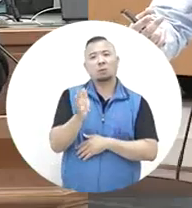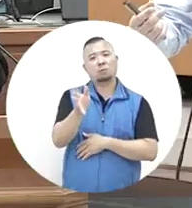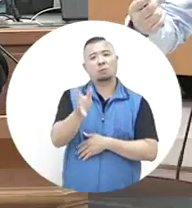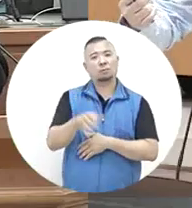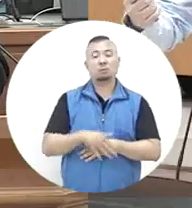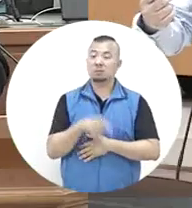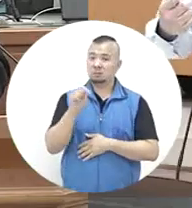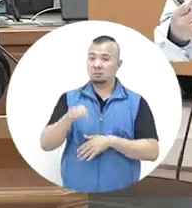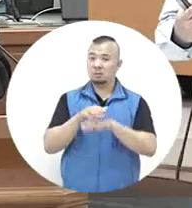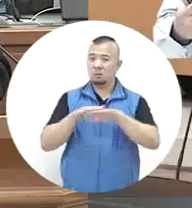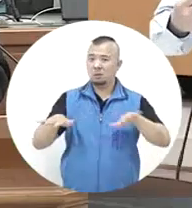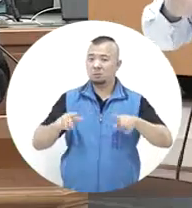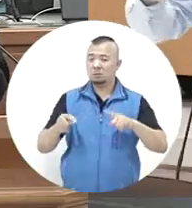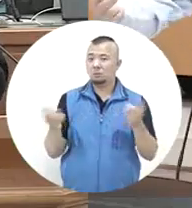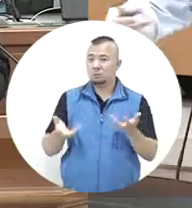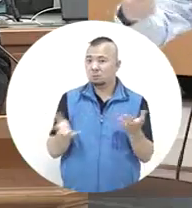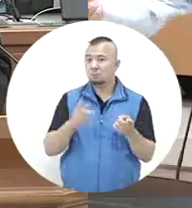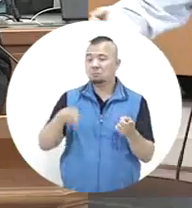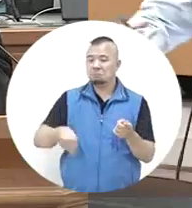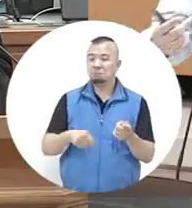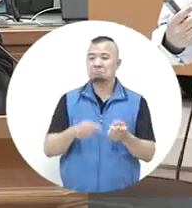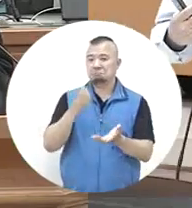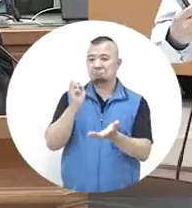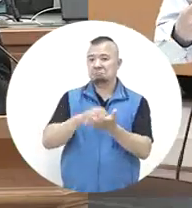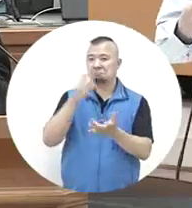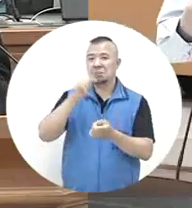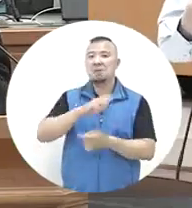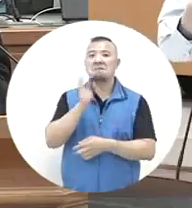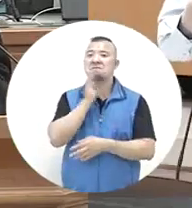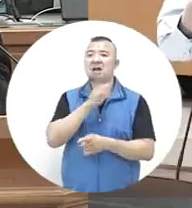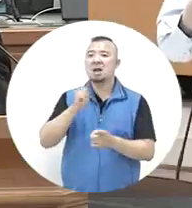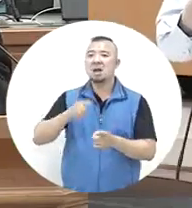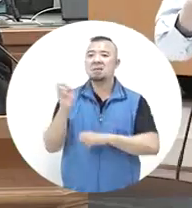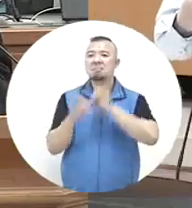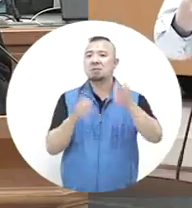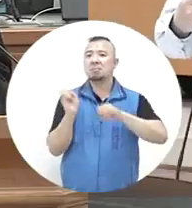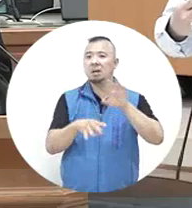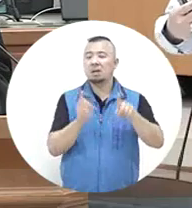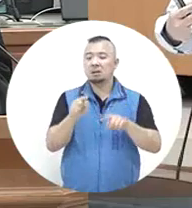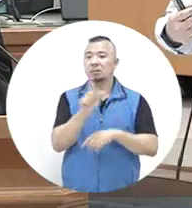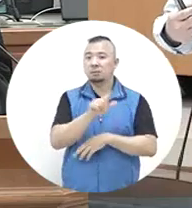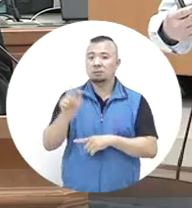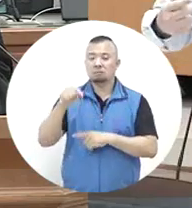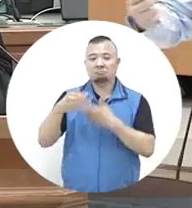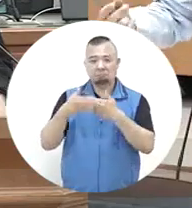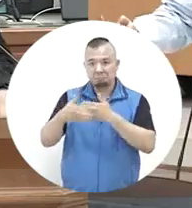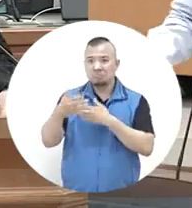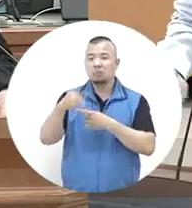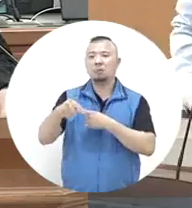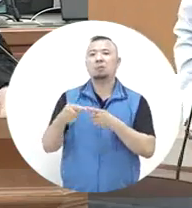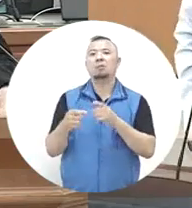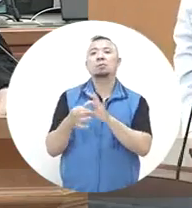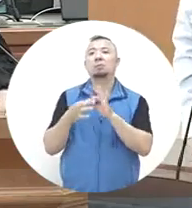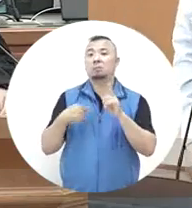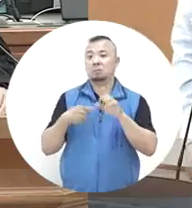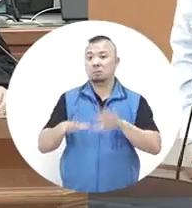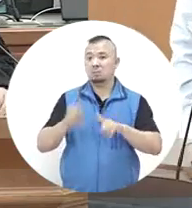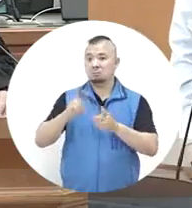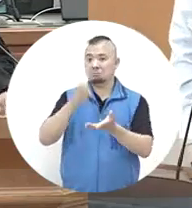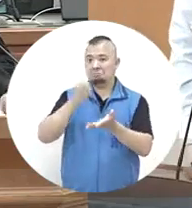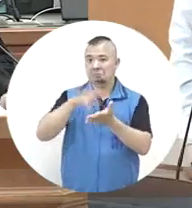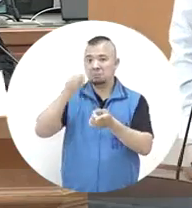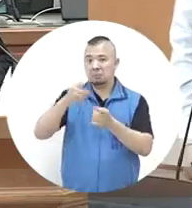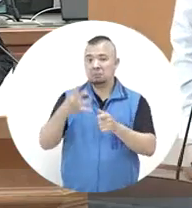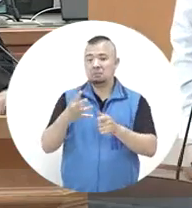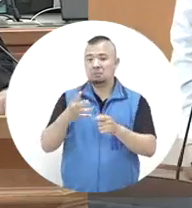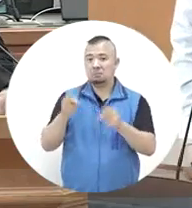就是跟核废料处理的这个程序有关系嘛？那市长知不知道目前啊我们核能电厂的核废料是怎么处